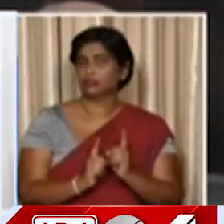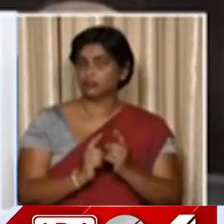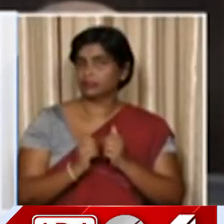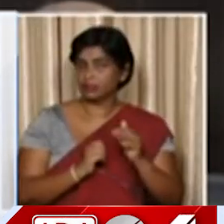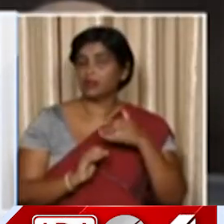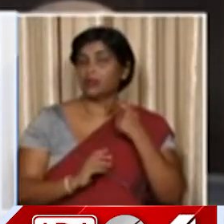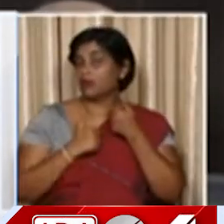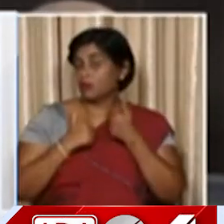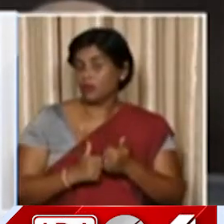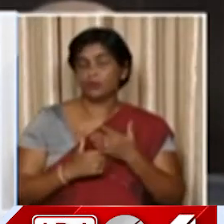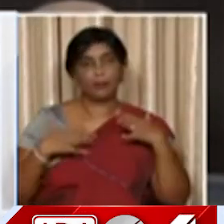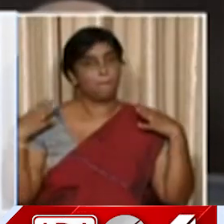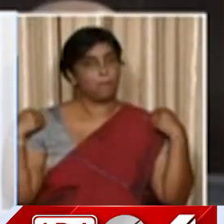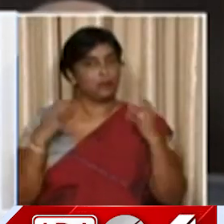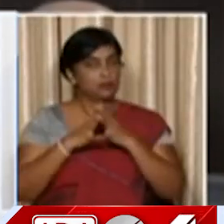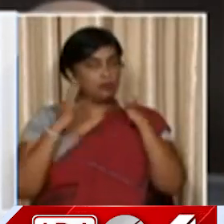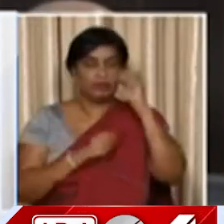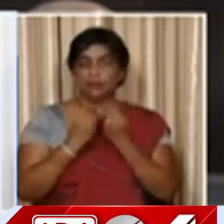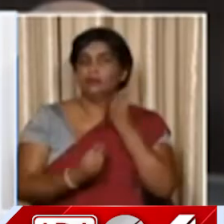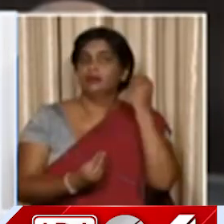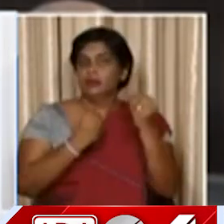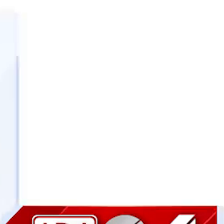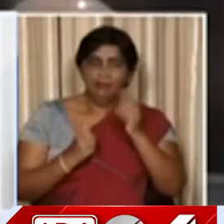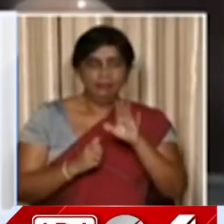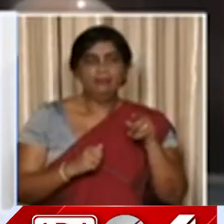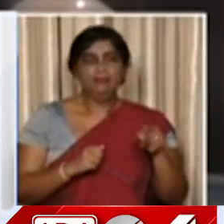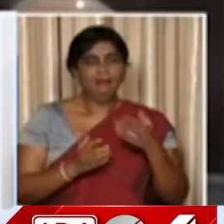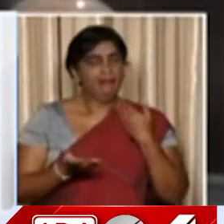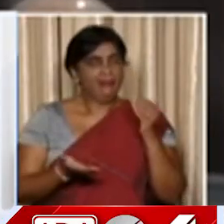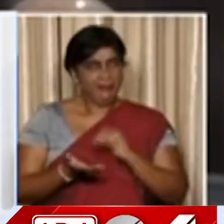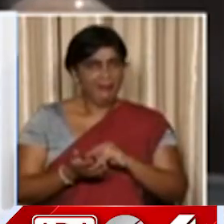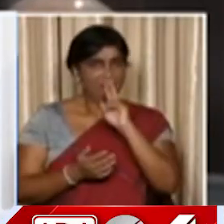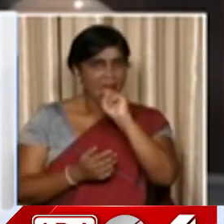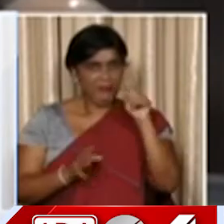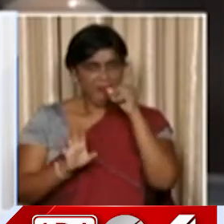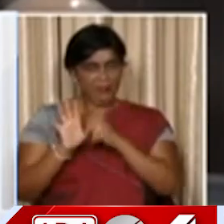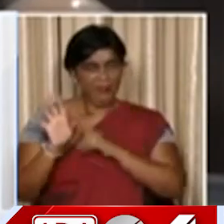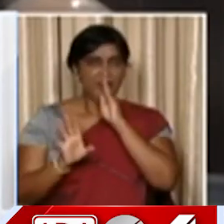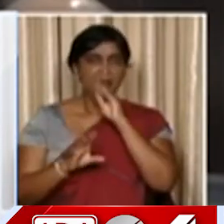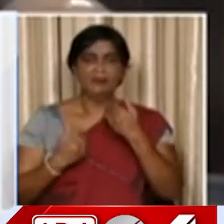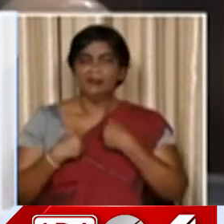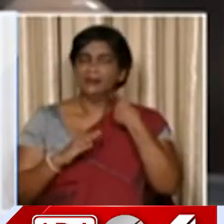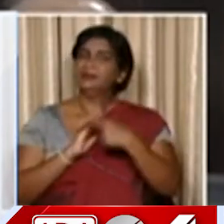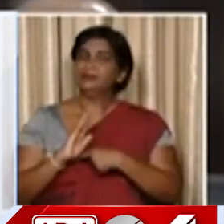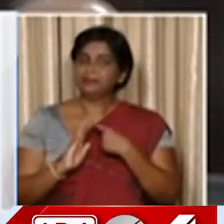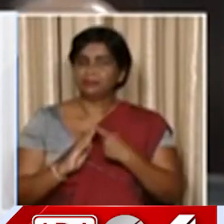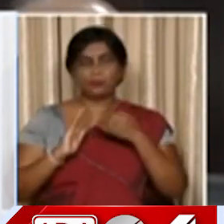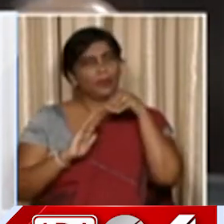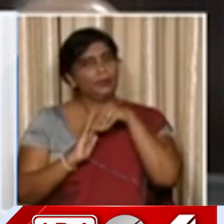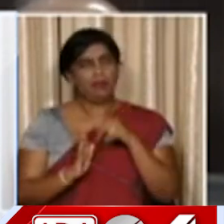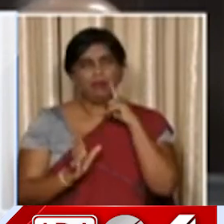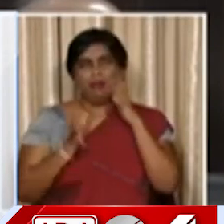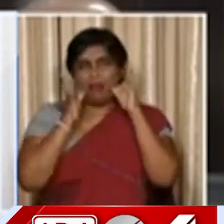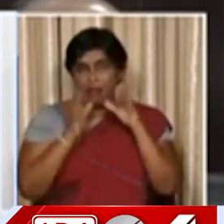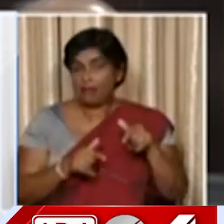වෙද්දී වඩාත් වැඩි පහසුකම් ජනතාවට සපයන්ට හැප කැප වෙනවා. නැවතත් 2022 වසරේ අපේ රට ඇද වැටුණු